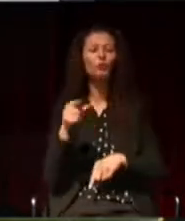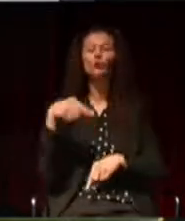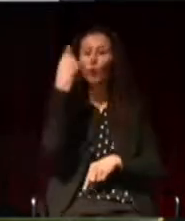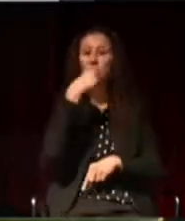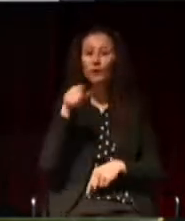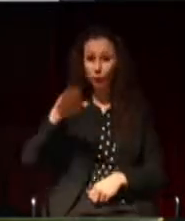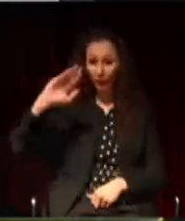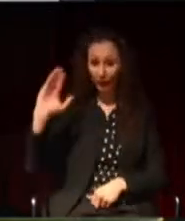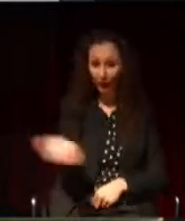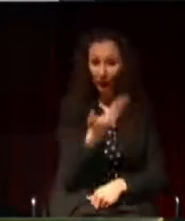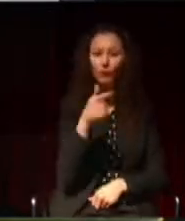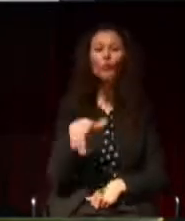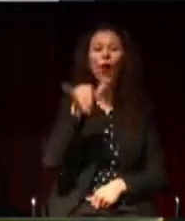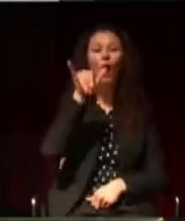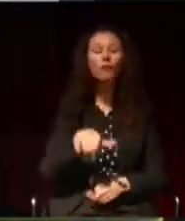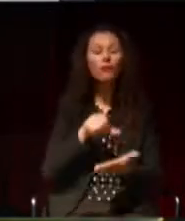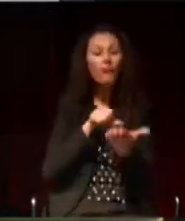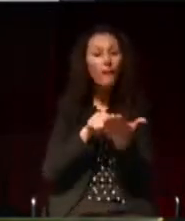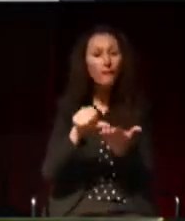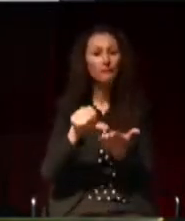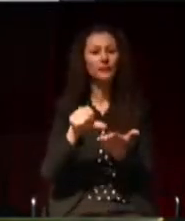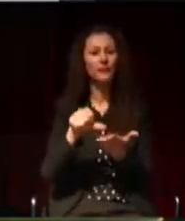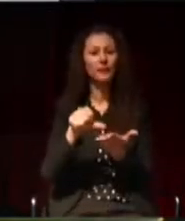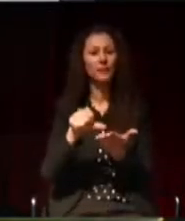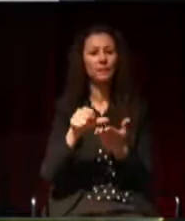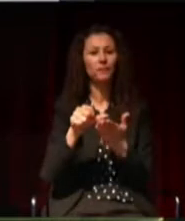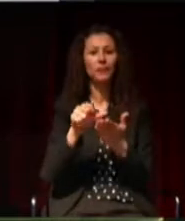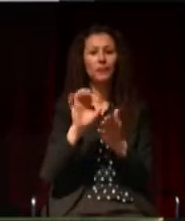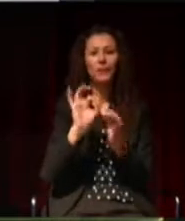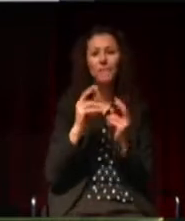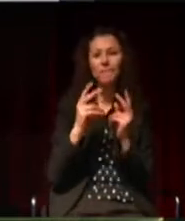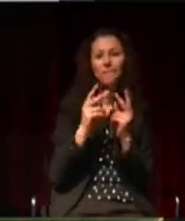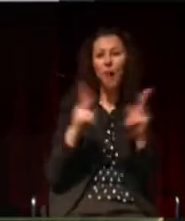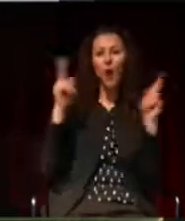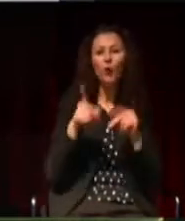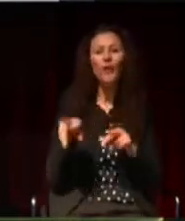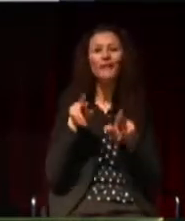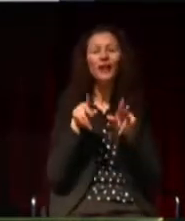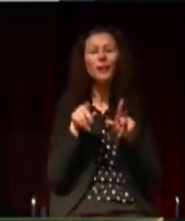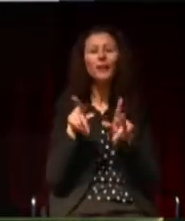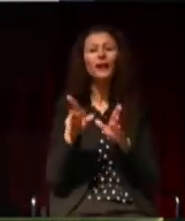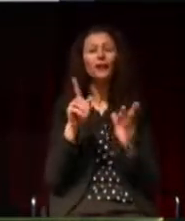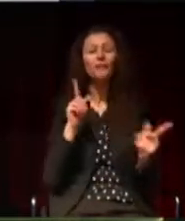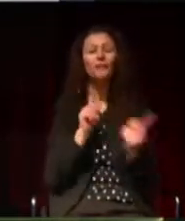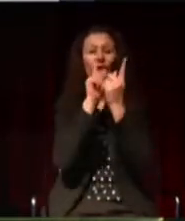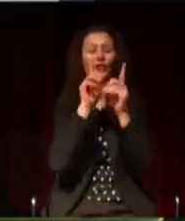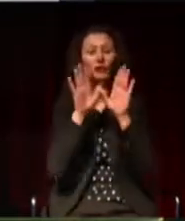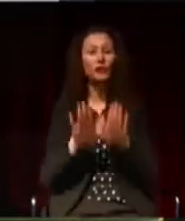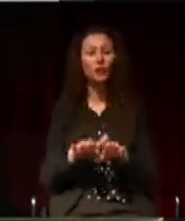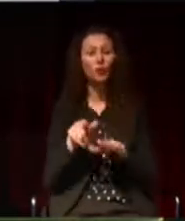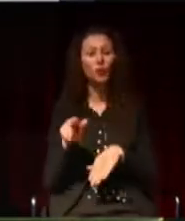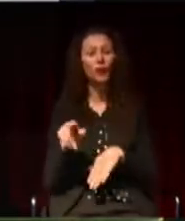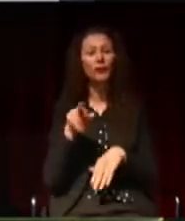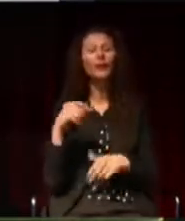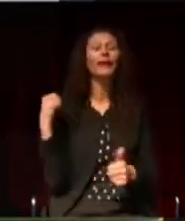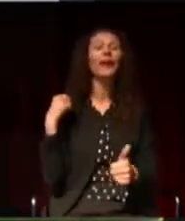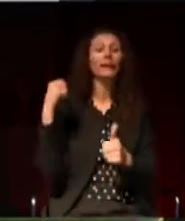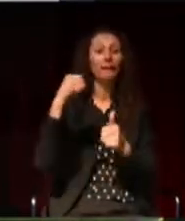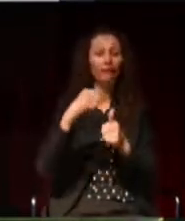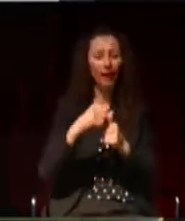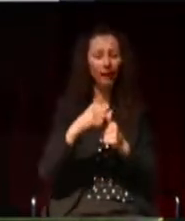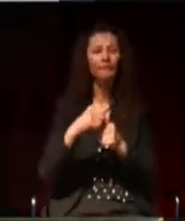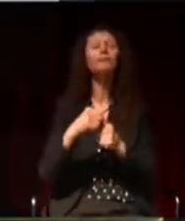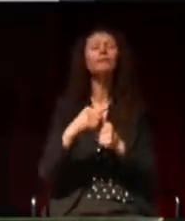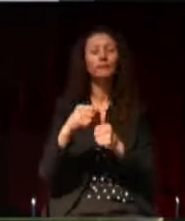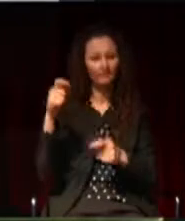bunlar yıkıldığında bu hakların hepsinden mahrumiyetle karşı karşıya kaldıklarından dolayı da yeniden